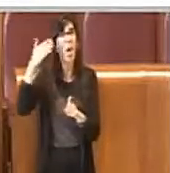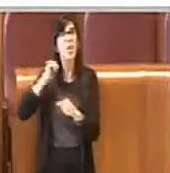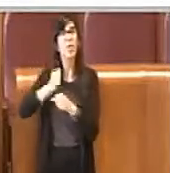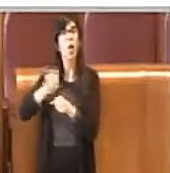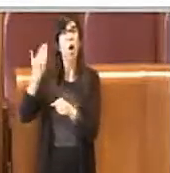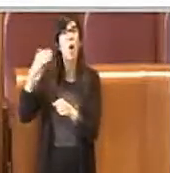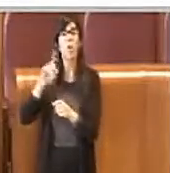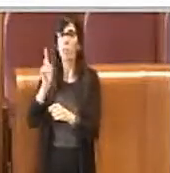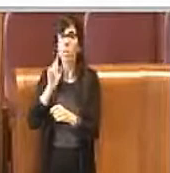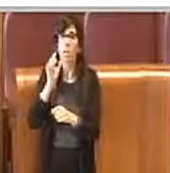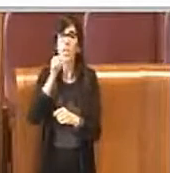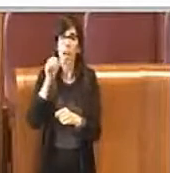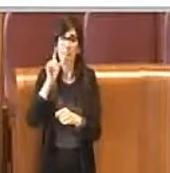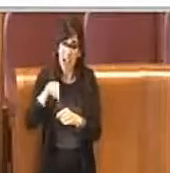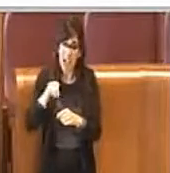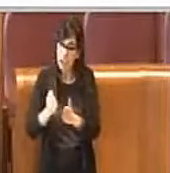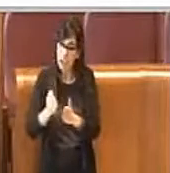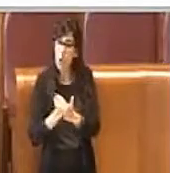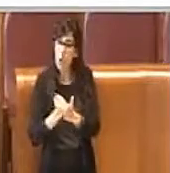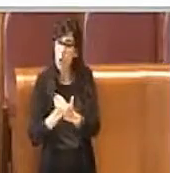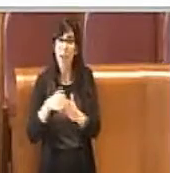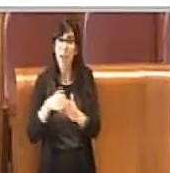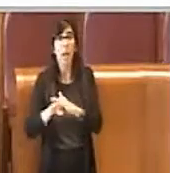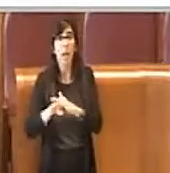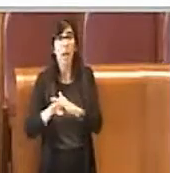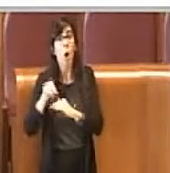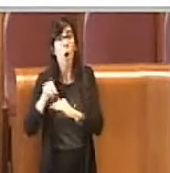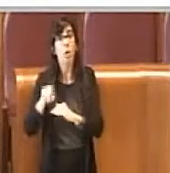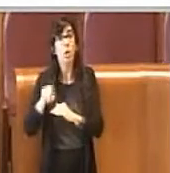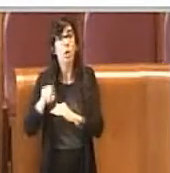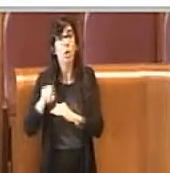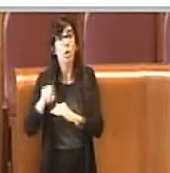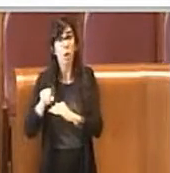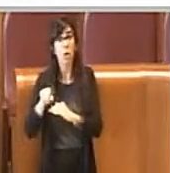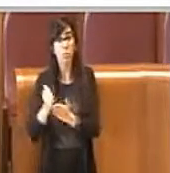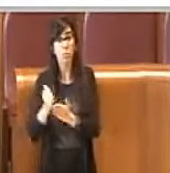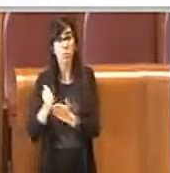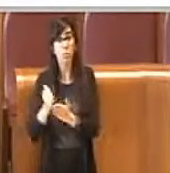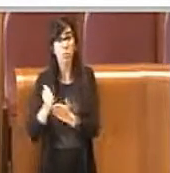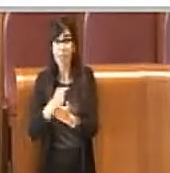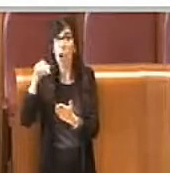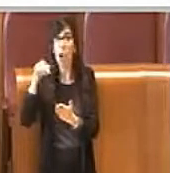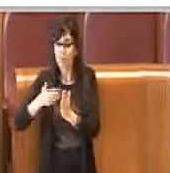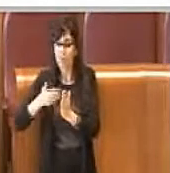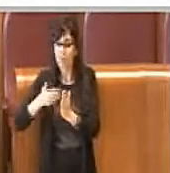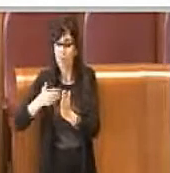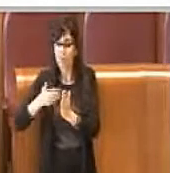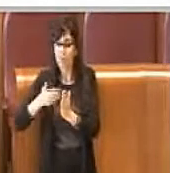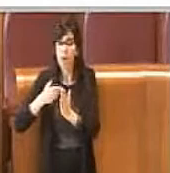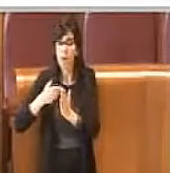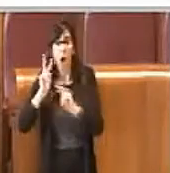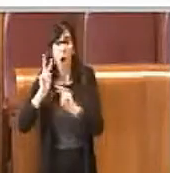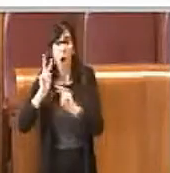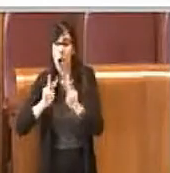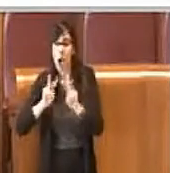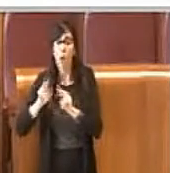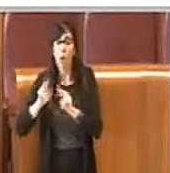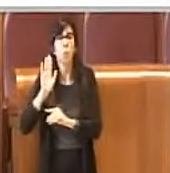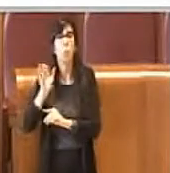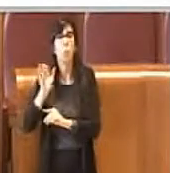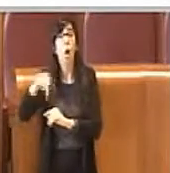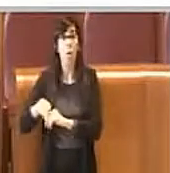vanno conservati perché sono di consultazione attuale e